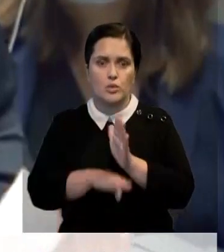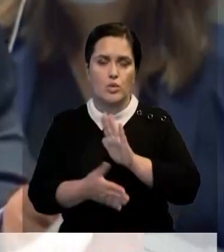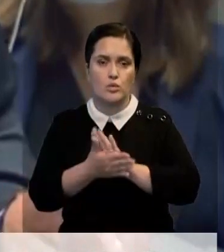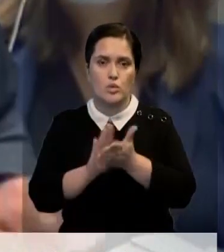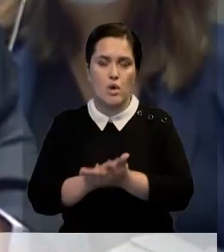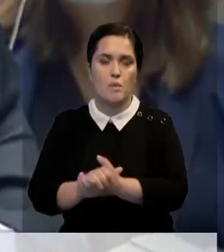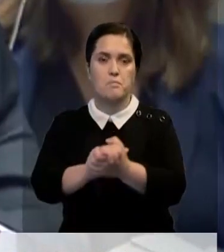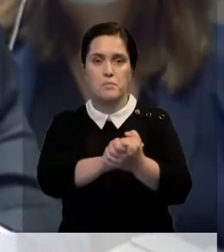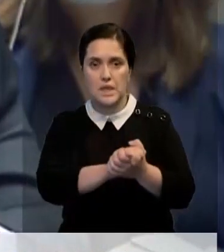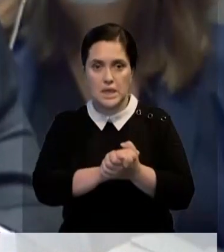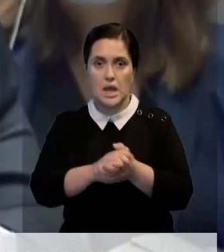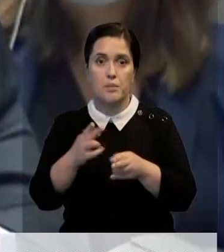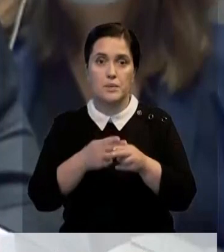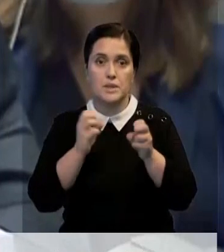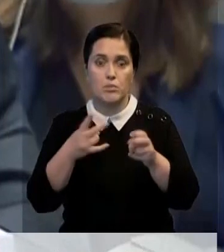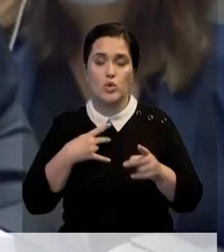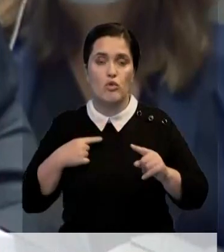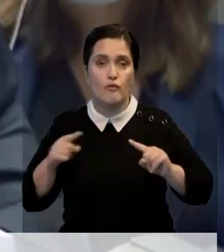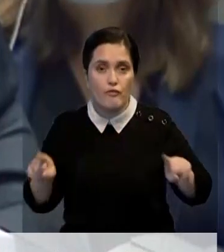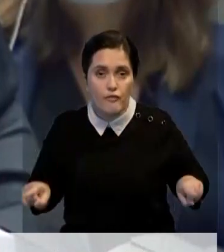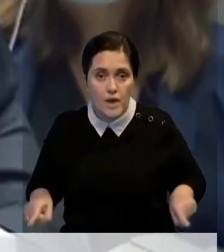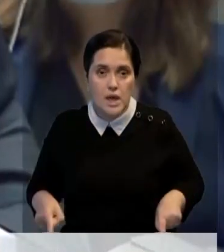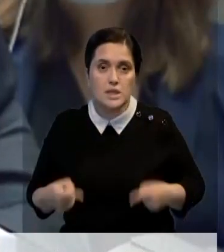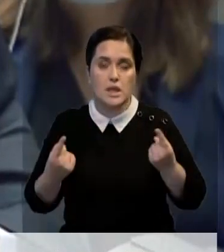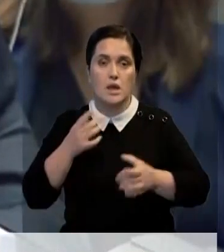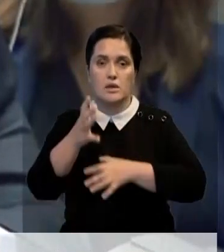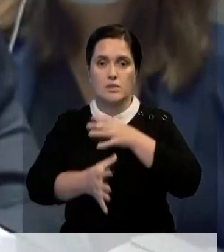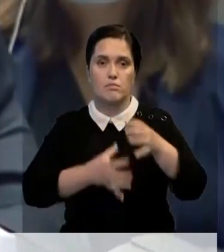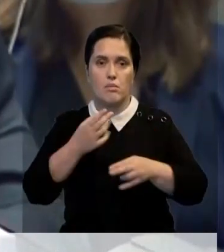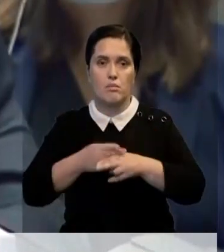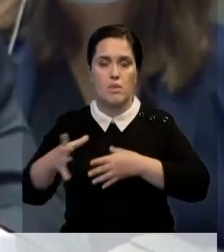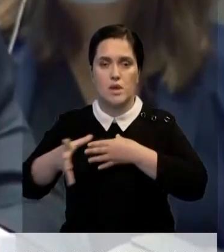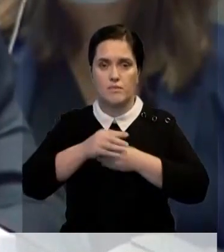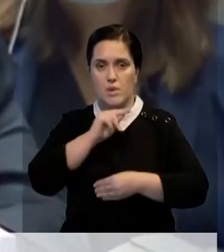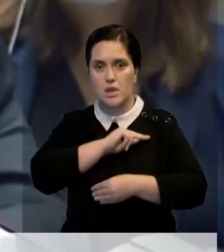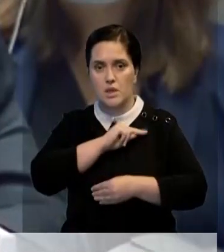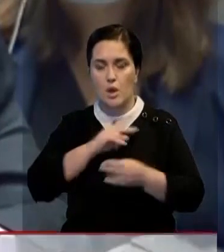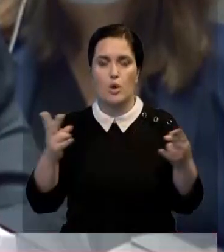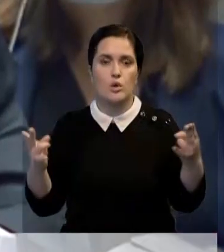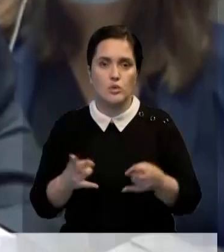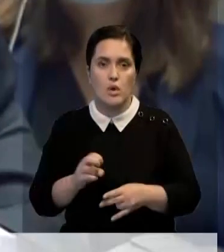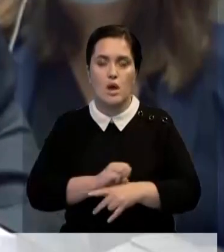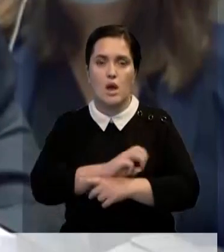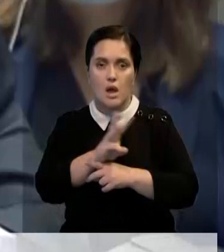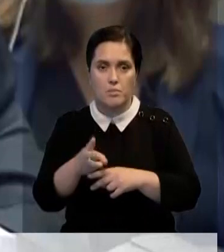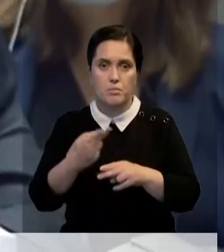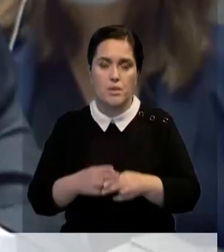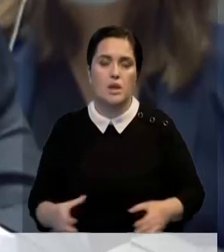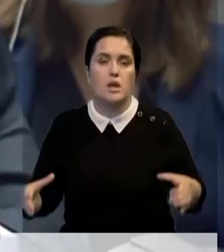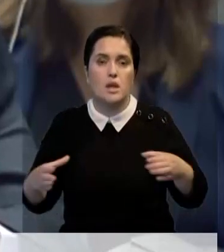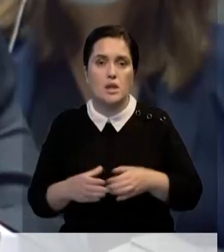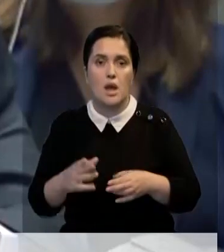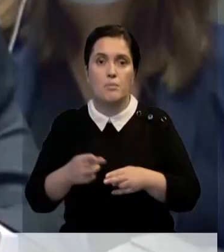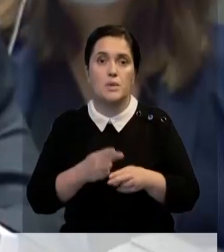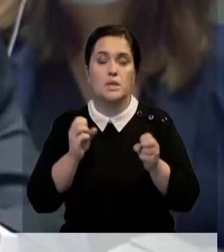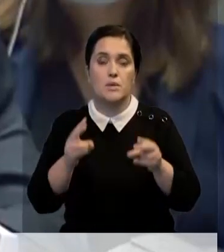и безопасности. Нам необходимо восстановить глобальный консенсус в отношении сотрудничества, необходимого для обеспечения коллективной безопасности,